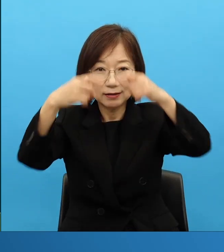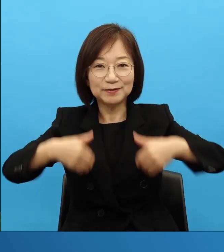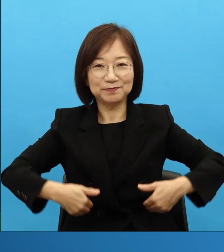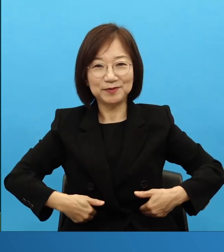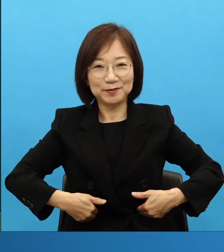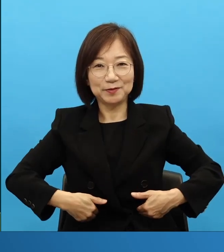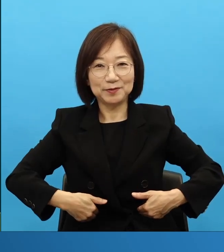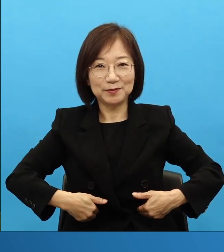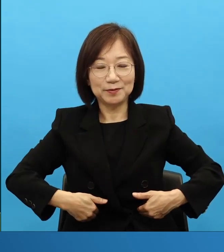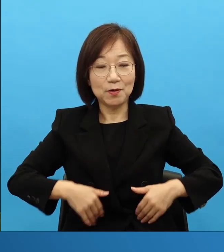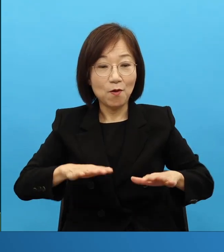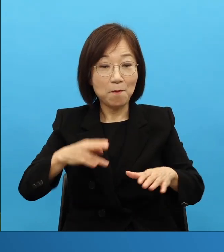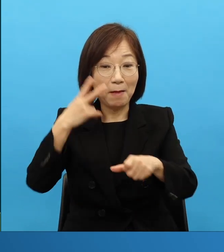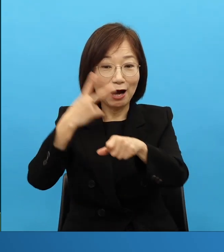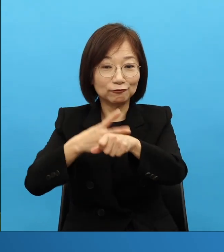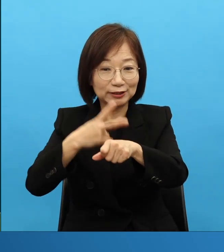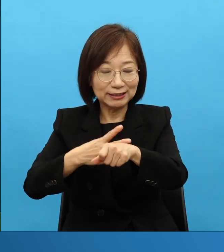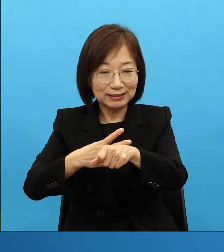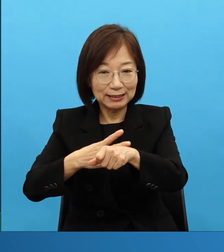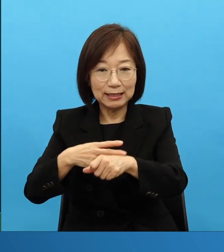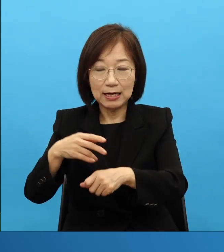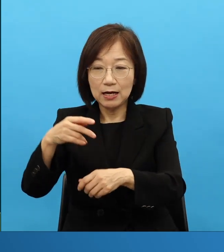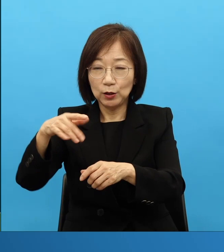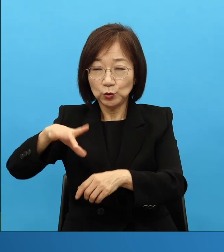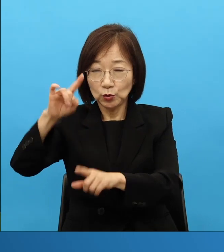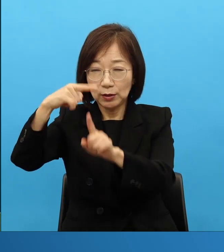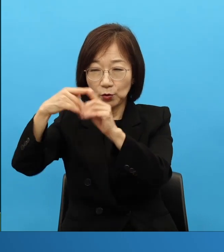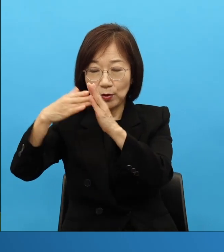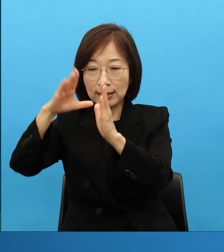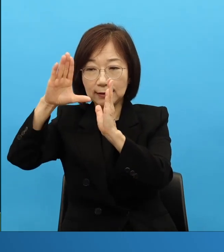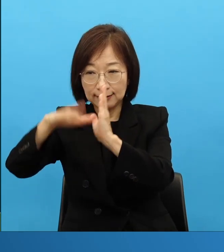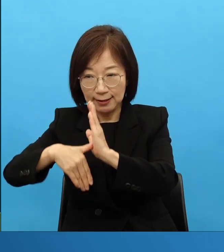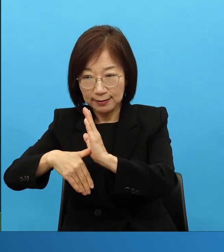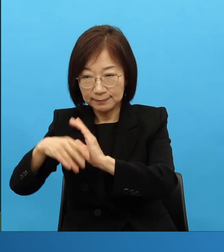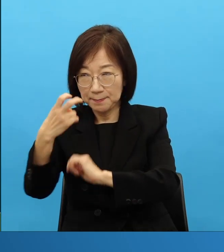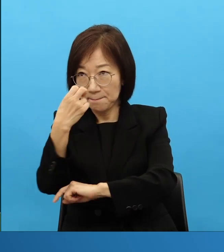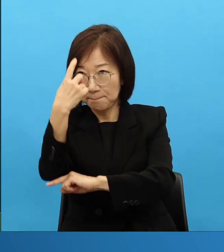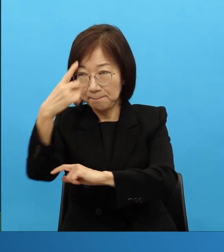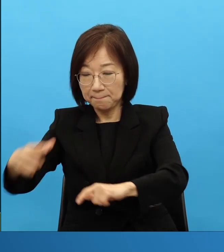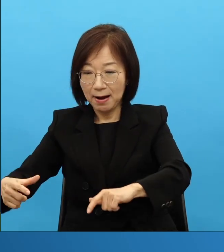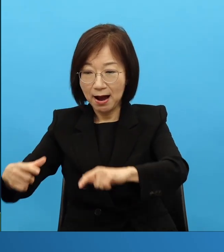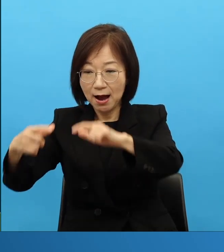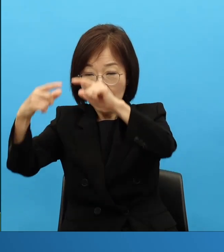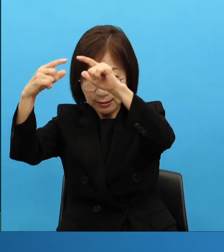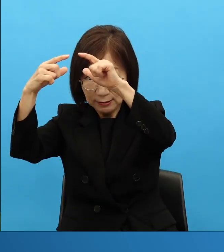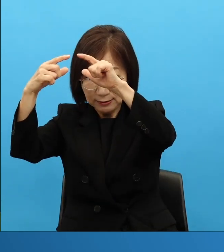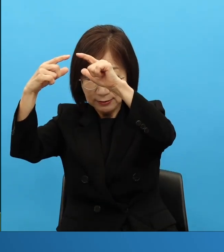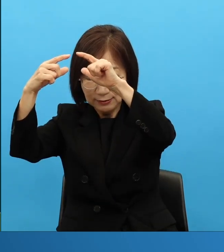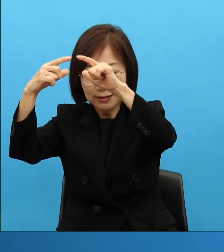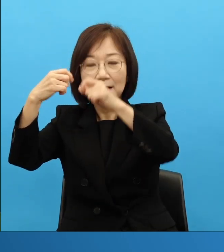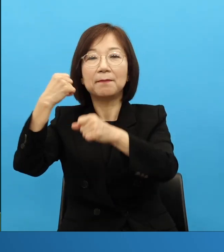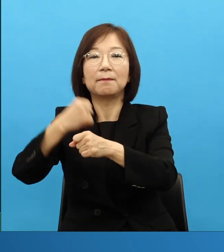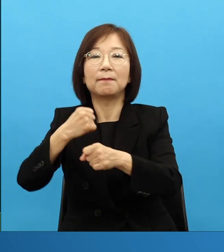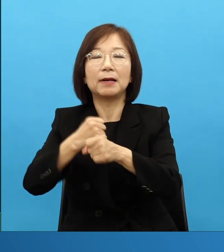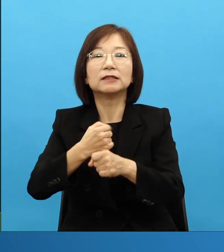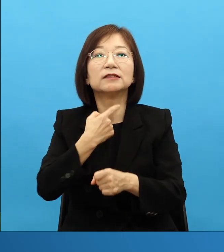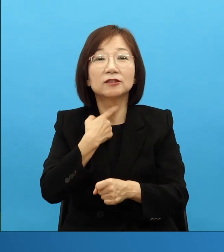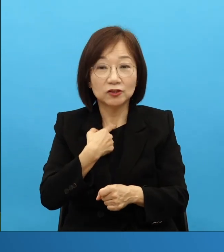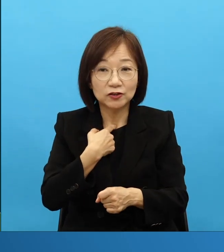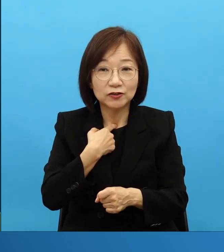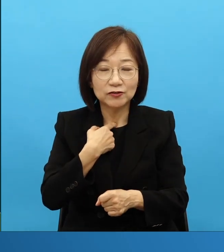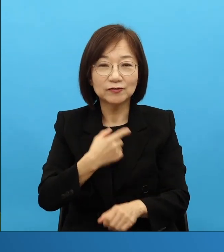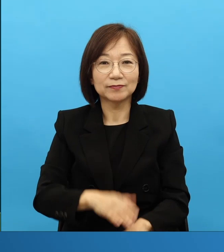그거를 바울이 만드는 겁니다. It's the personal partisan. You must make this personal partisan like the early church and Paul. 그